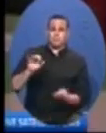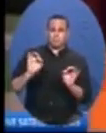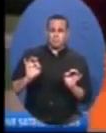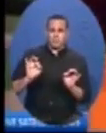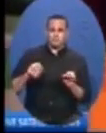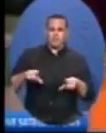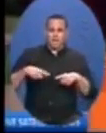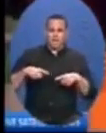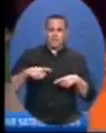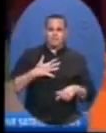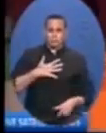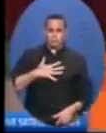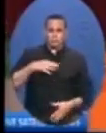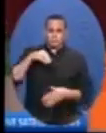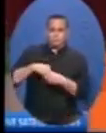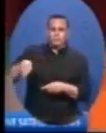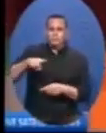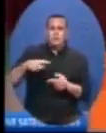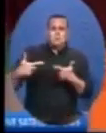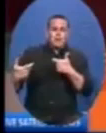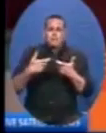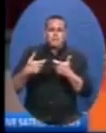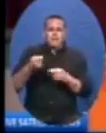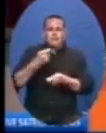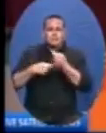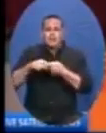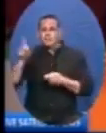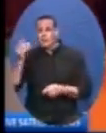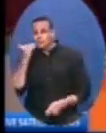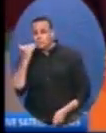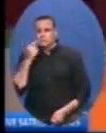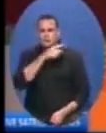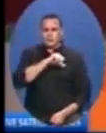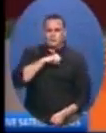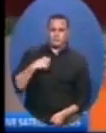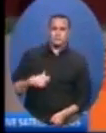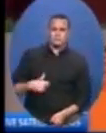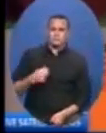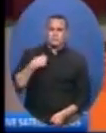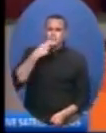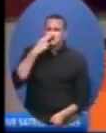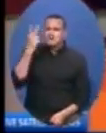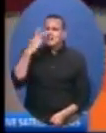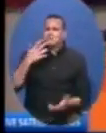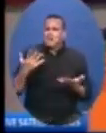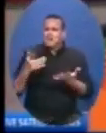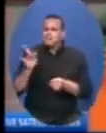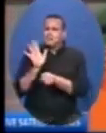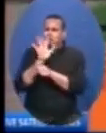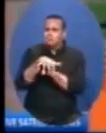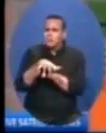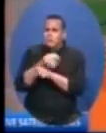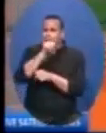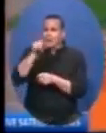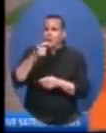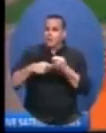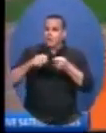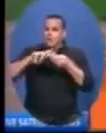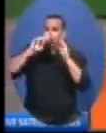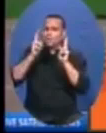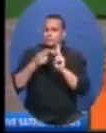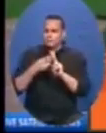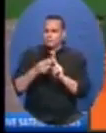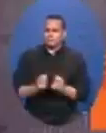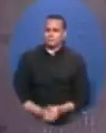ממש חיה ונושמת בינינו, מלחמת הסחר בין ארצות הברית לסין. ננסה להבין כיצד היא תשפיע על הכלכלה